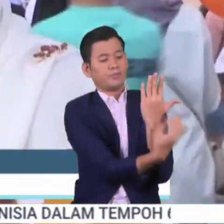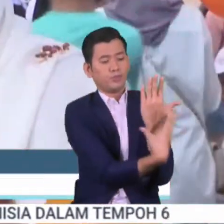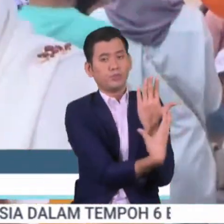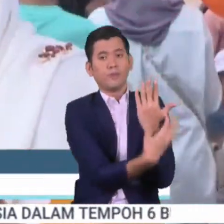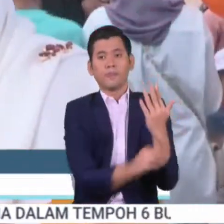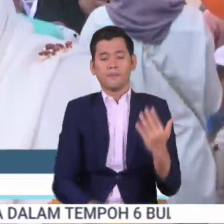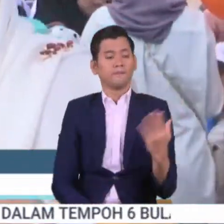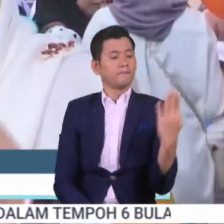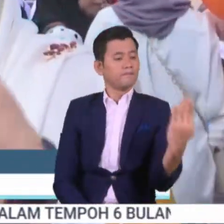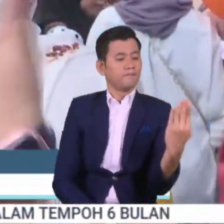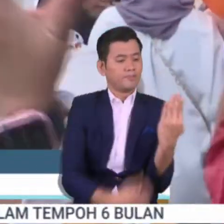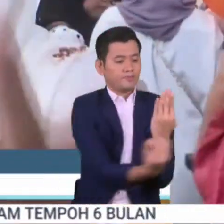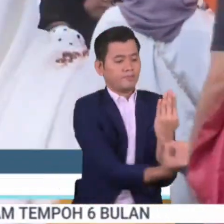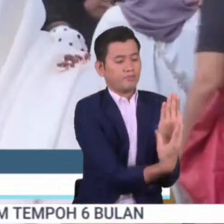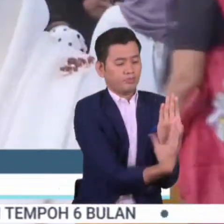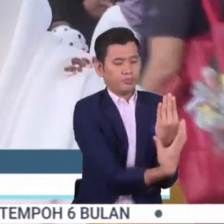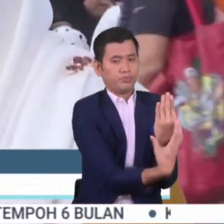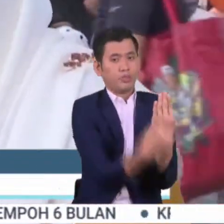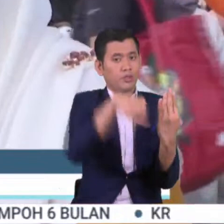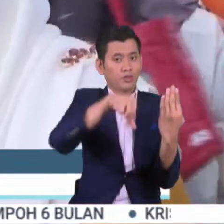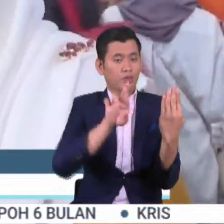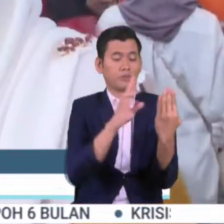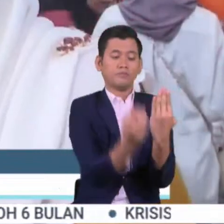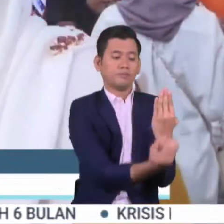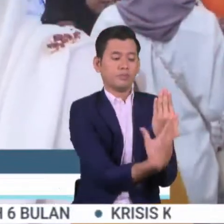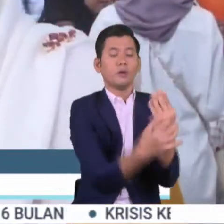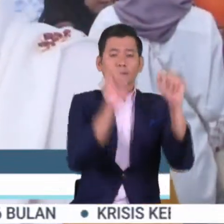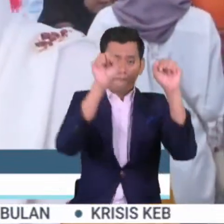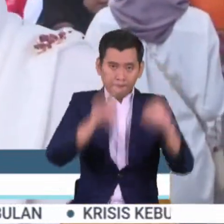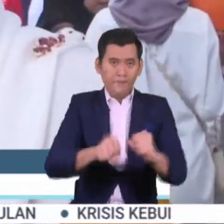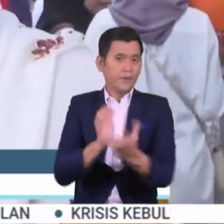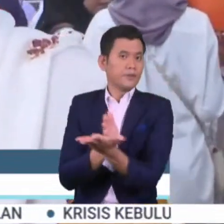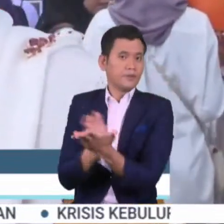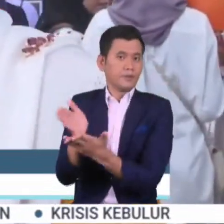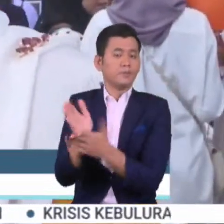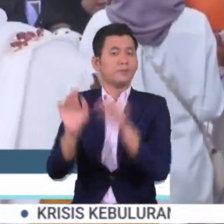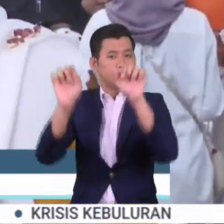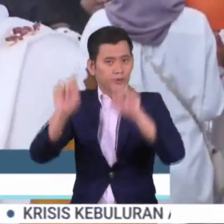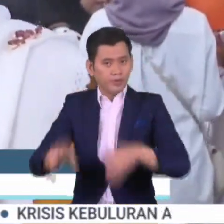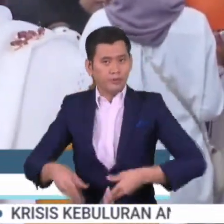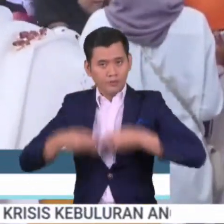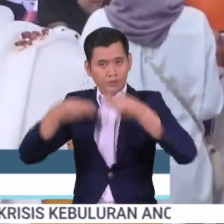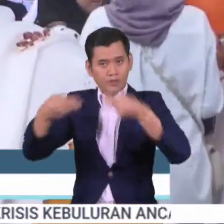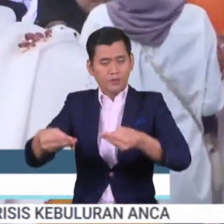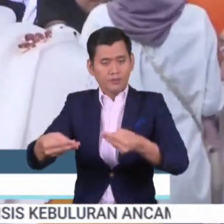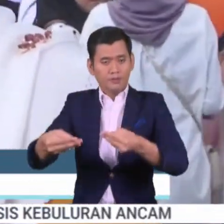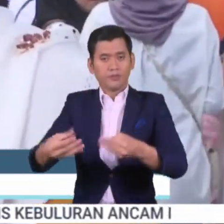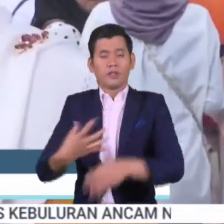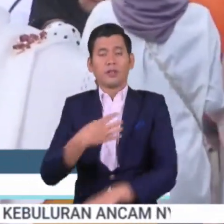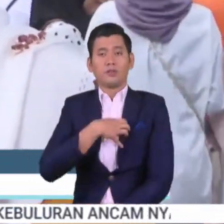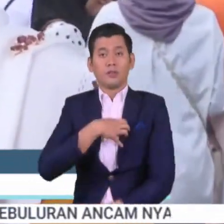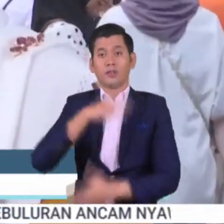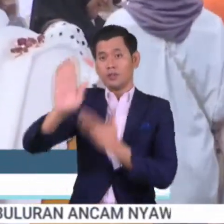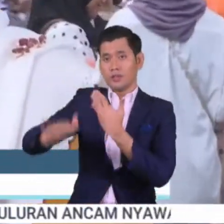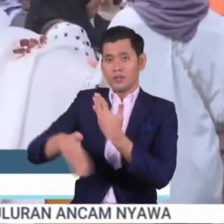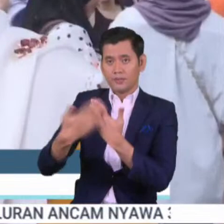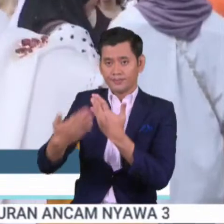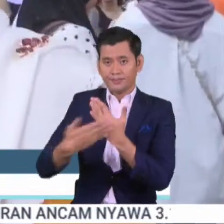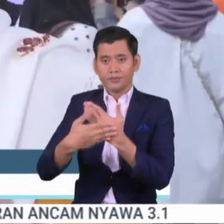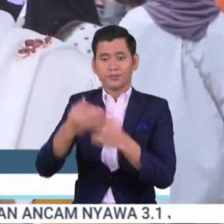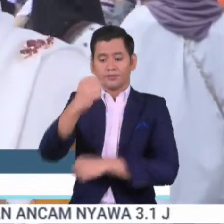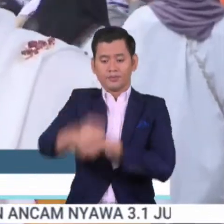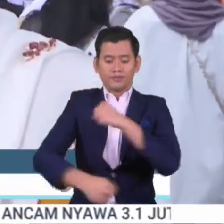mereka hanya boleh scan dan mereka terus membuat aduan. Jadi kita nak memudahkan, dan kita dapati bahawa tahun